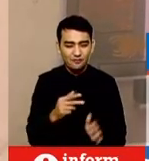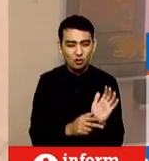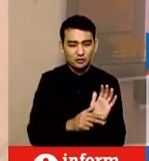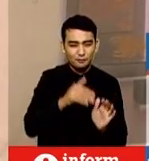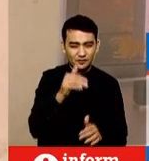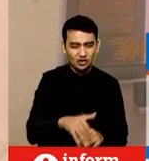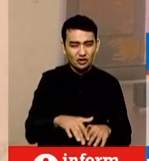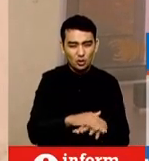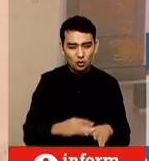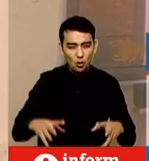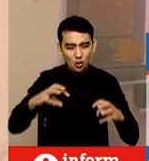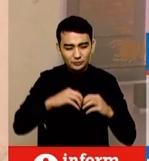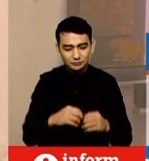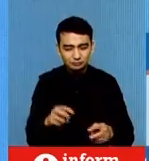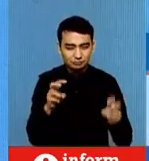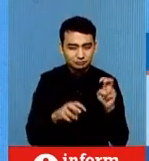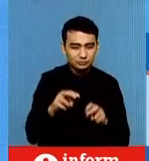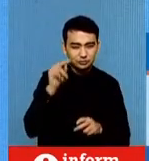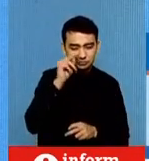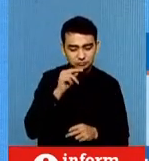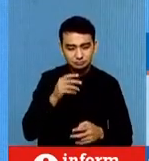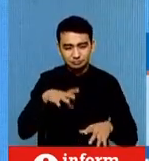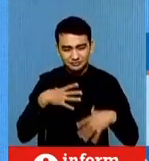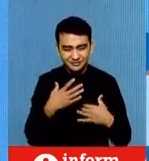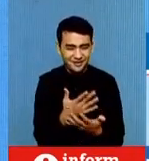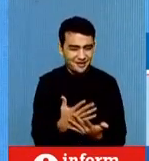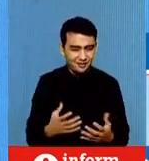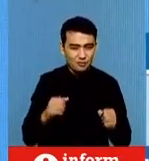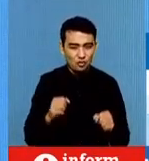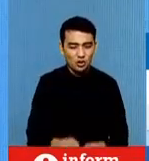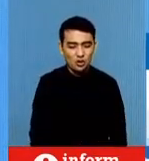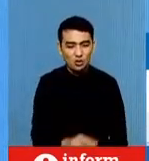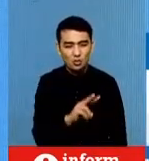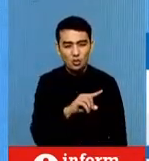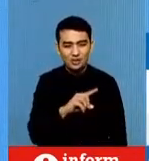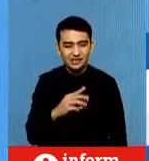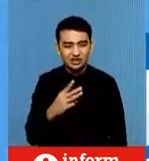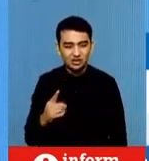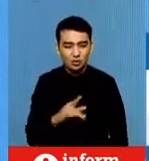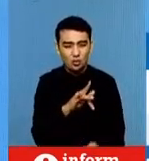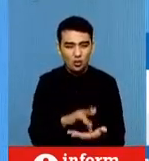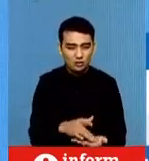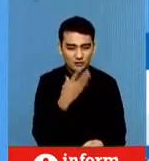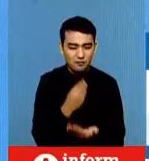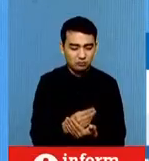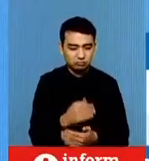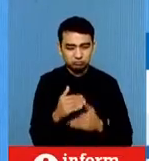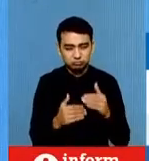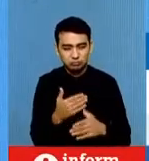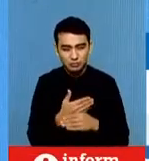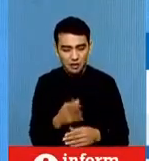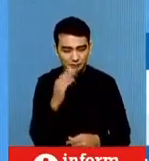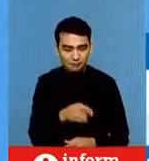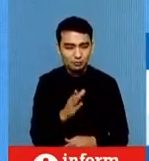халықтың бас қосатын орнын айналады дейді. Қосшы қаласының қарқынды дамуына өзінің септігін тигізетіні